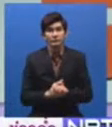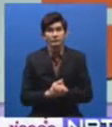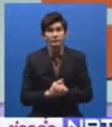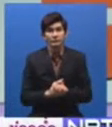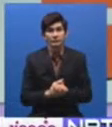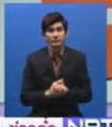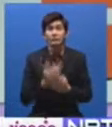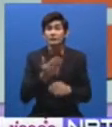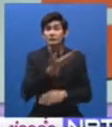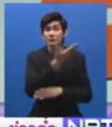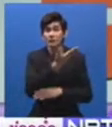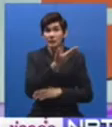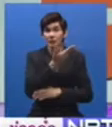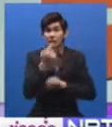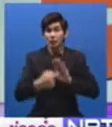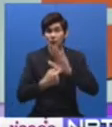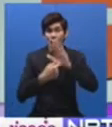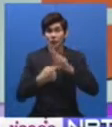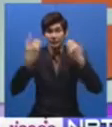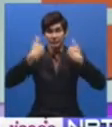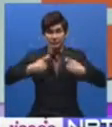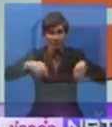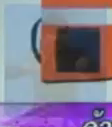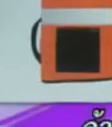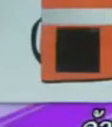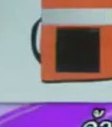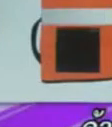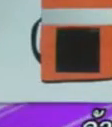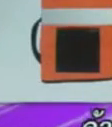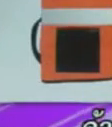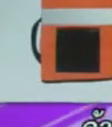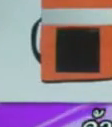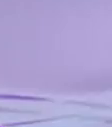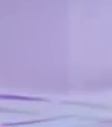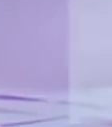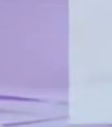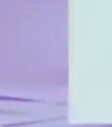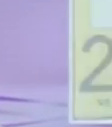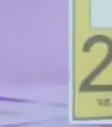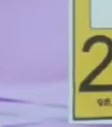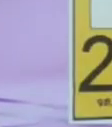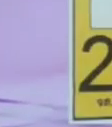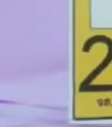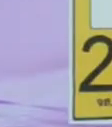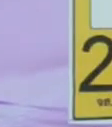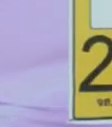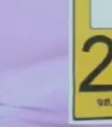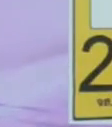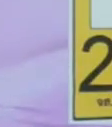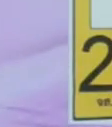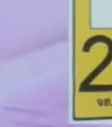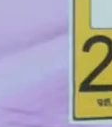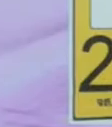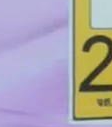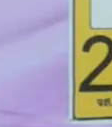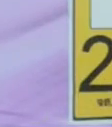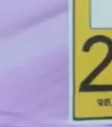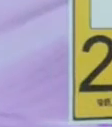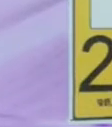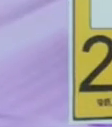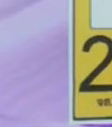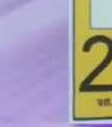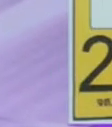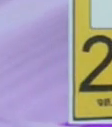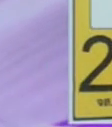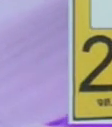และนี่ก็คือตัวอย่างนะคะของเสื้อวินรถจักรยานยนต์รับจ้างสีส้มที่ด้านหน้ามีสัญลักษณ์กระทรวงมหาดไทยส่วนด้านหลังจะระบุเบอร์